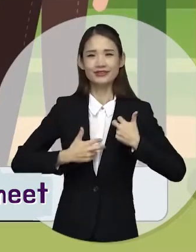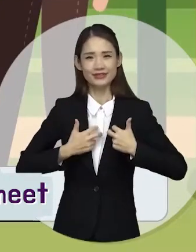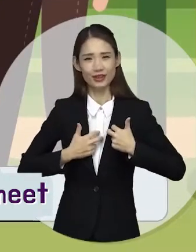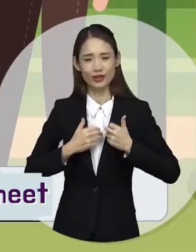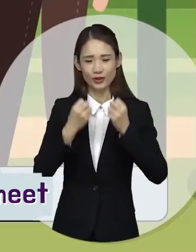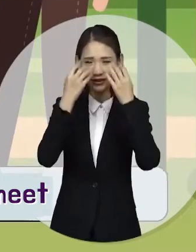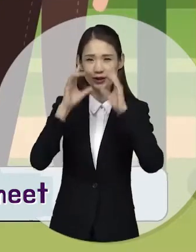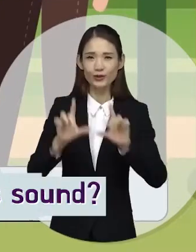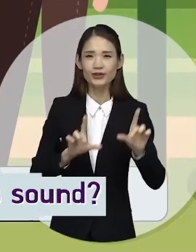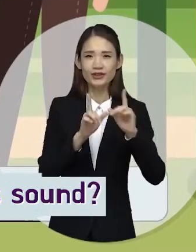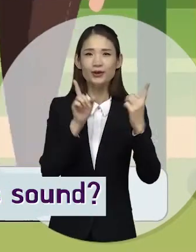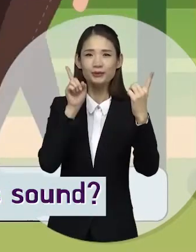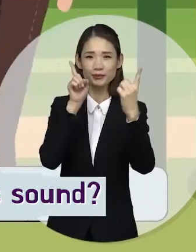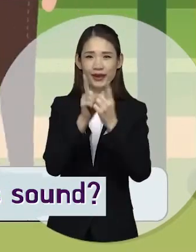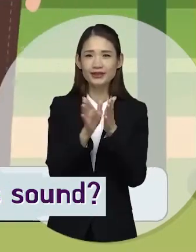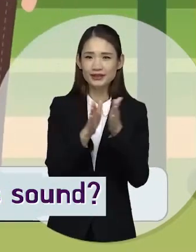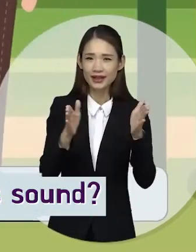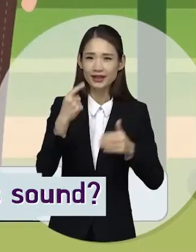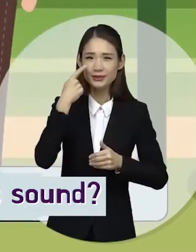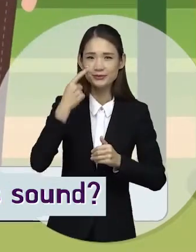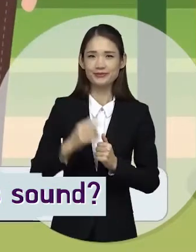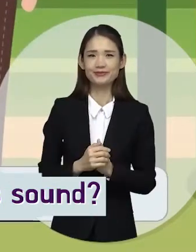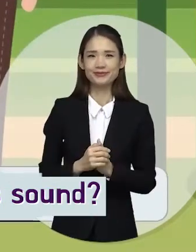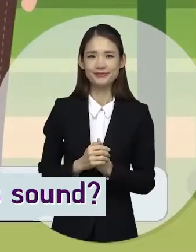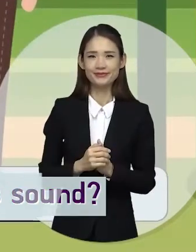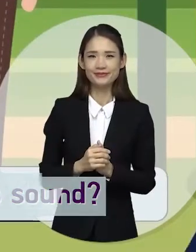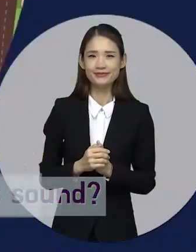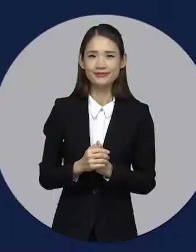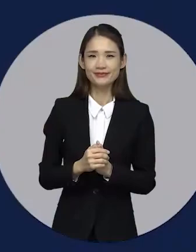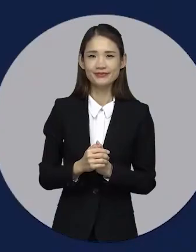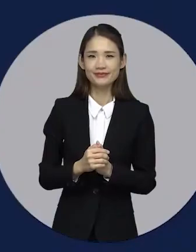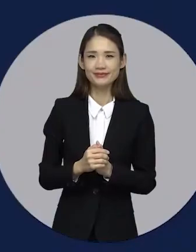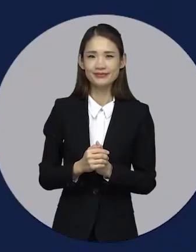나누며 새롭고 즐거운 만남을 시작해보는 건 어떨까요?